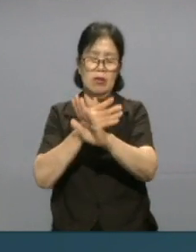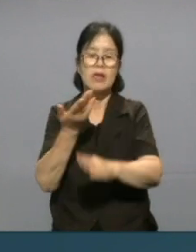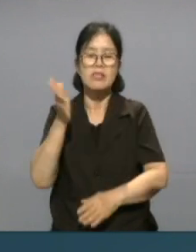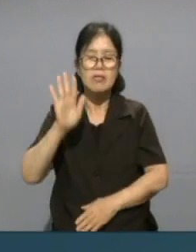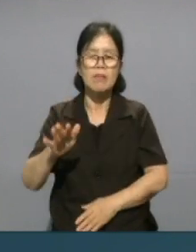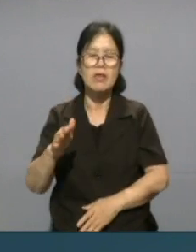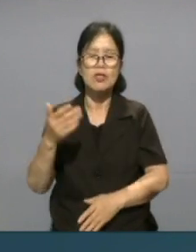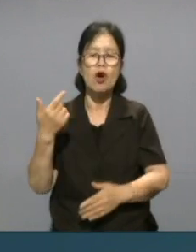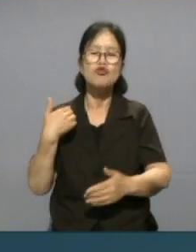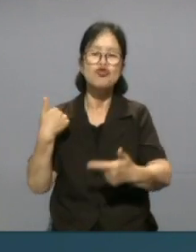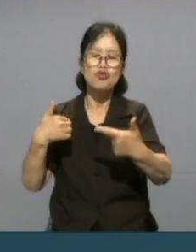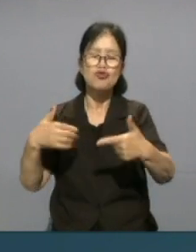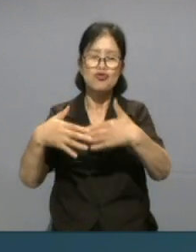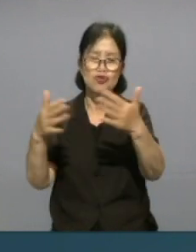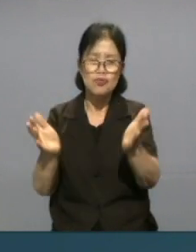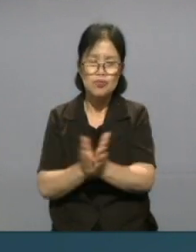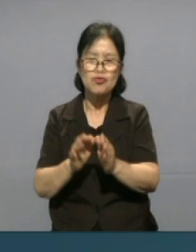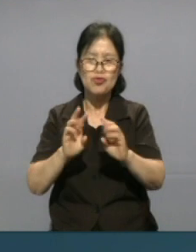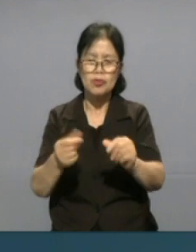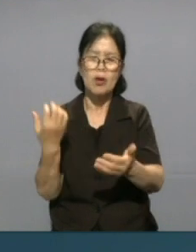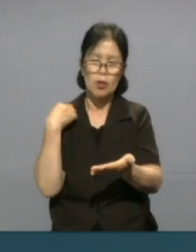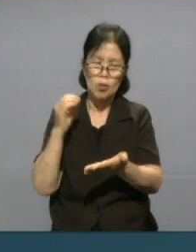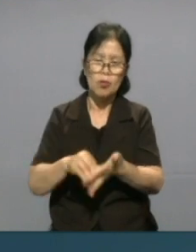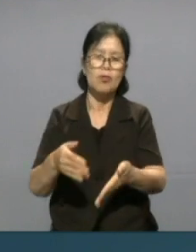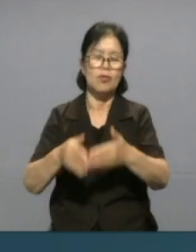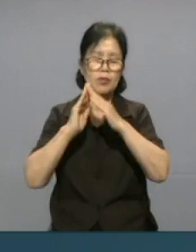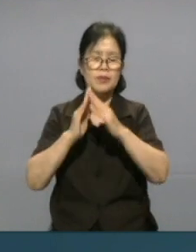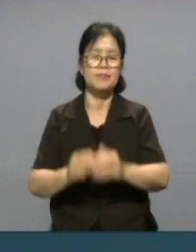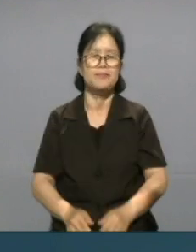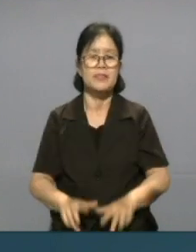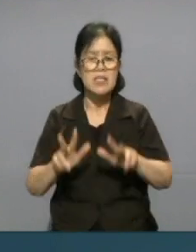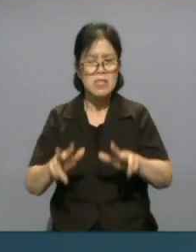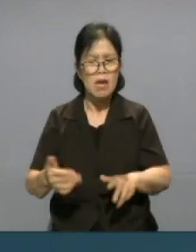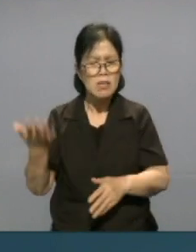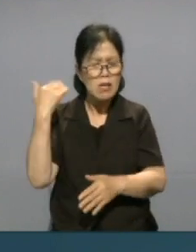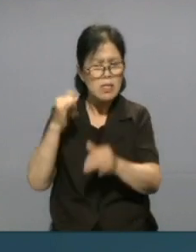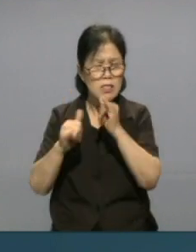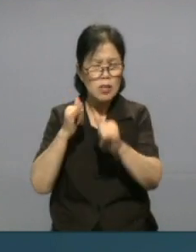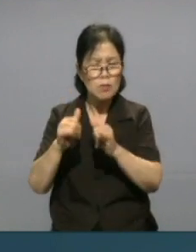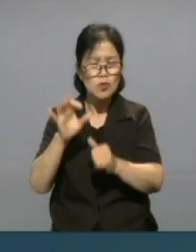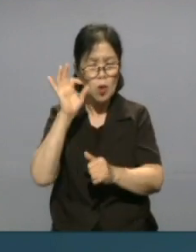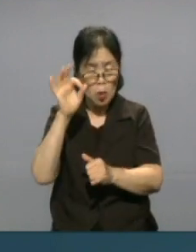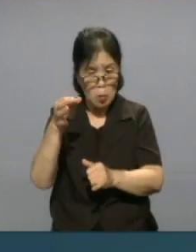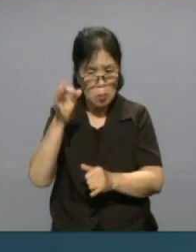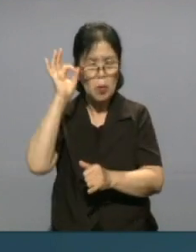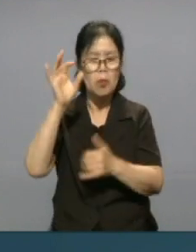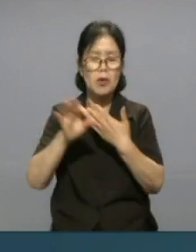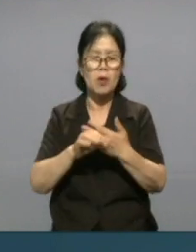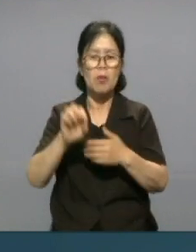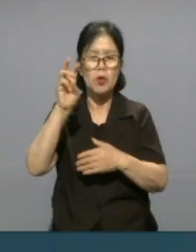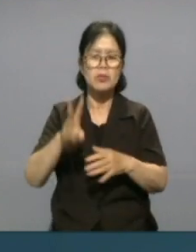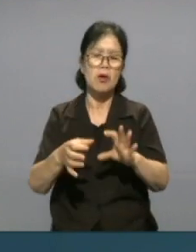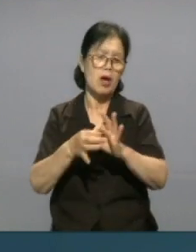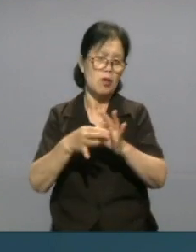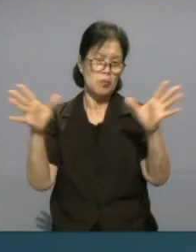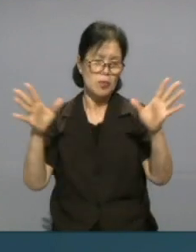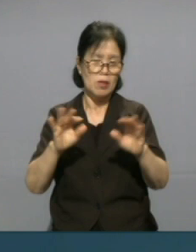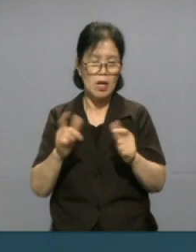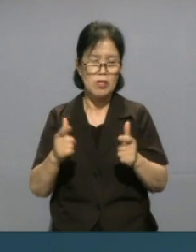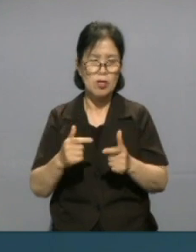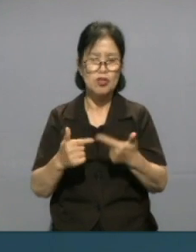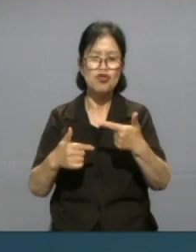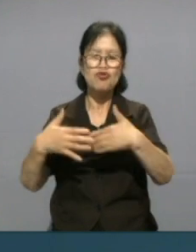육군 제6공병여단 부지에 들어옵니다. 이제와 당시 인터뷰들 살펴보니 포천과 관련 없다는 게 아니라